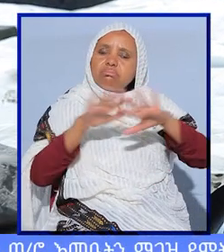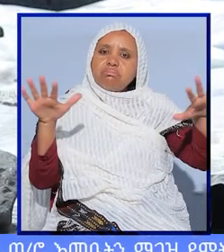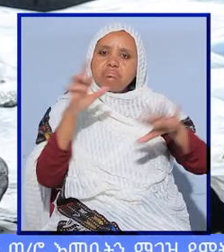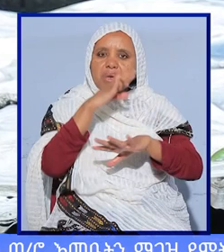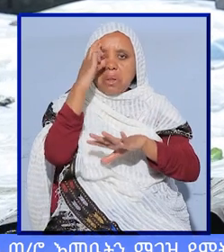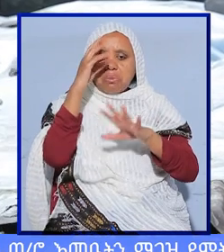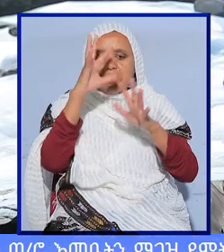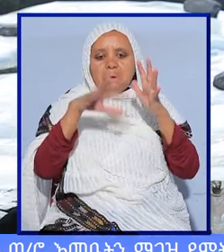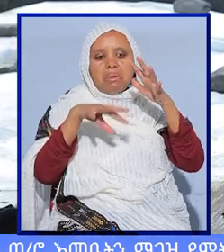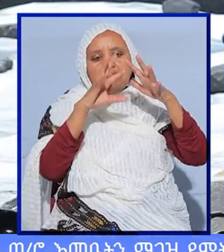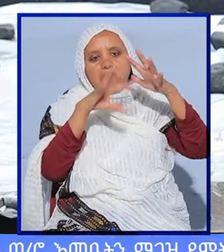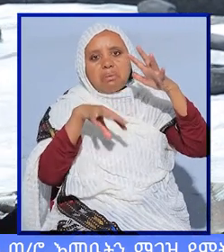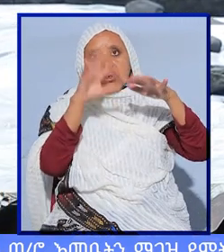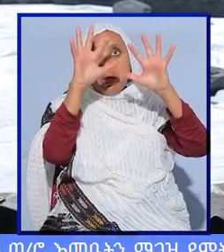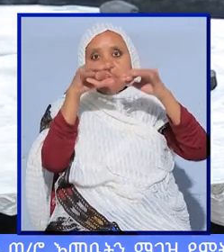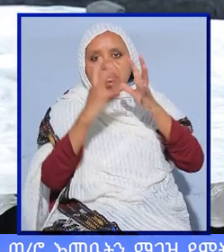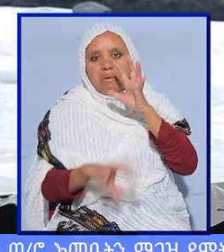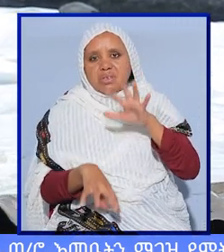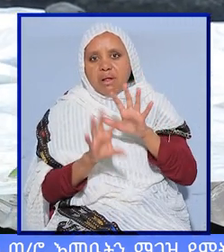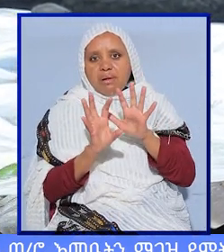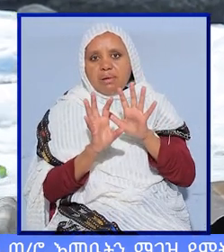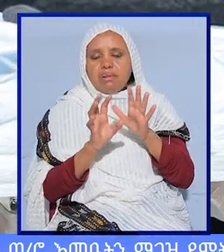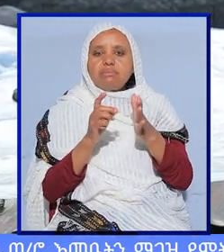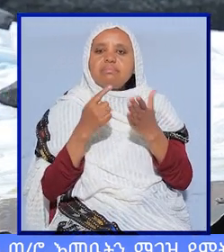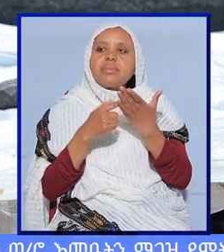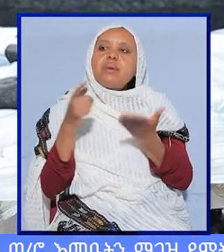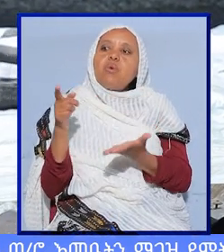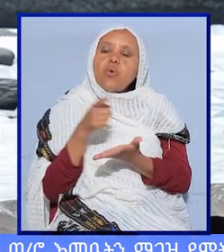ምክንያቱም ያፈሳል። ያም ሆኖ